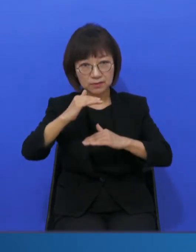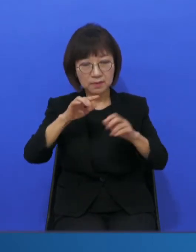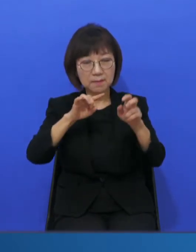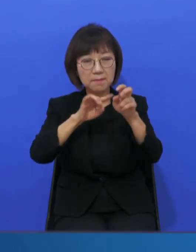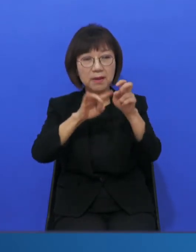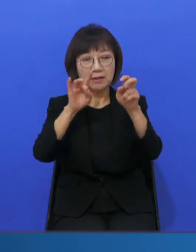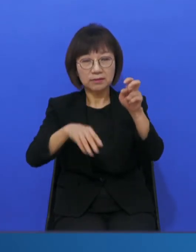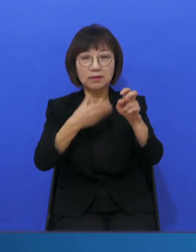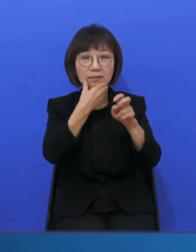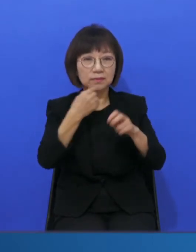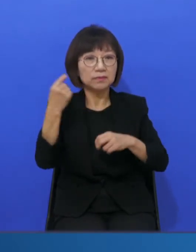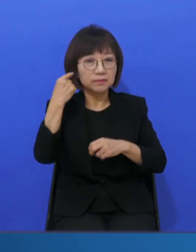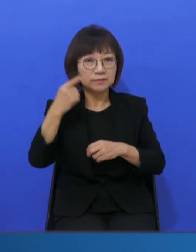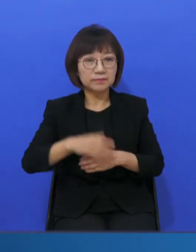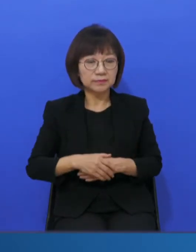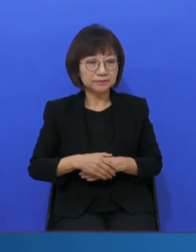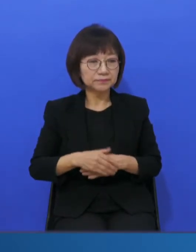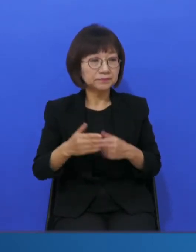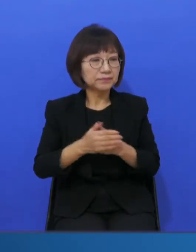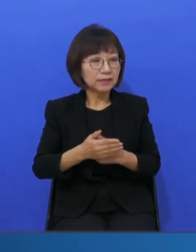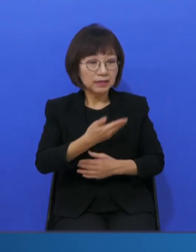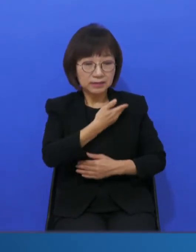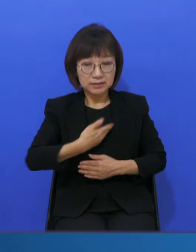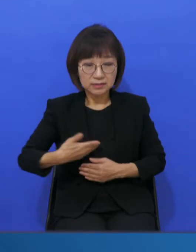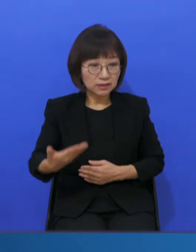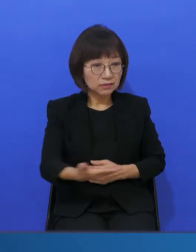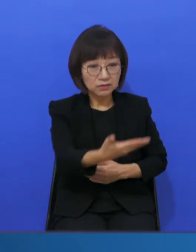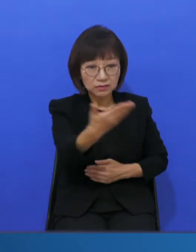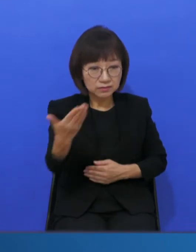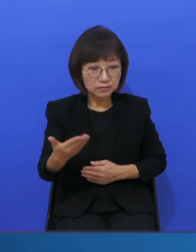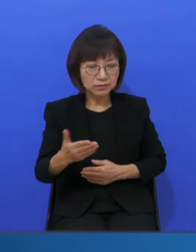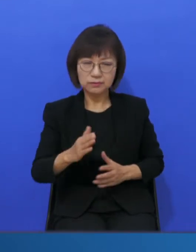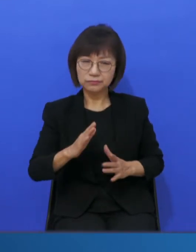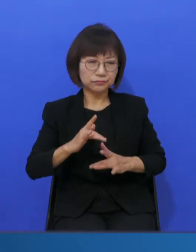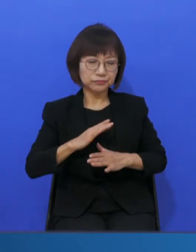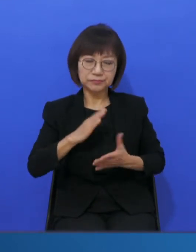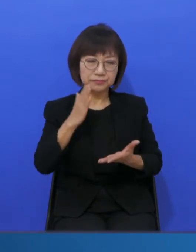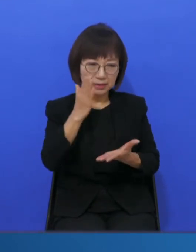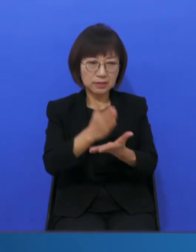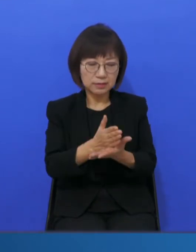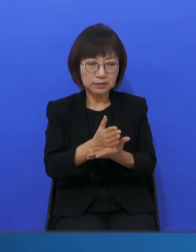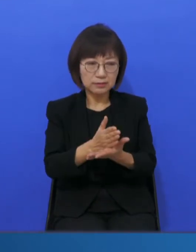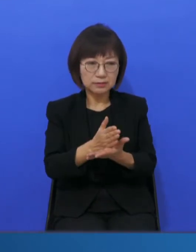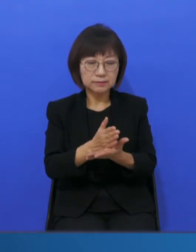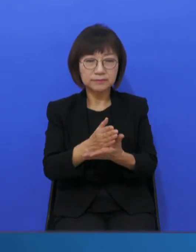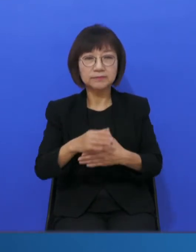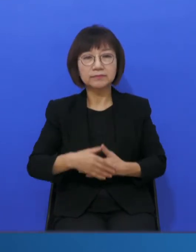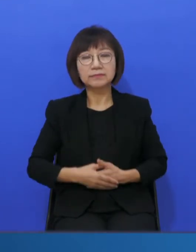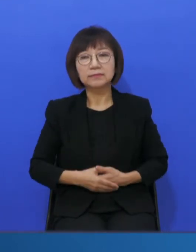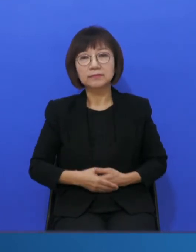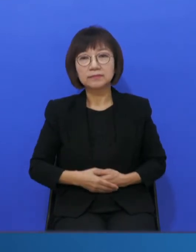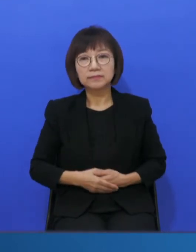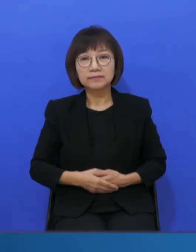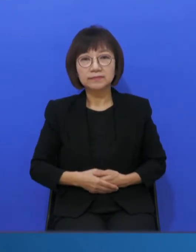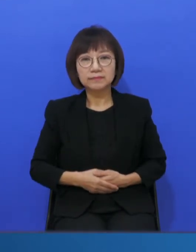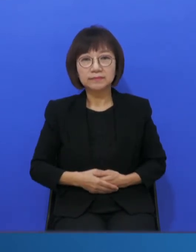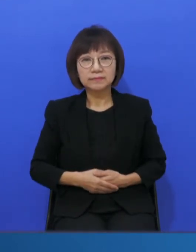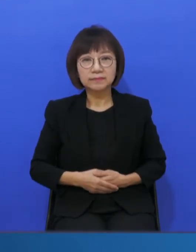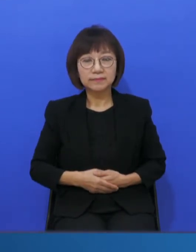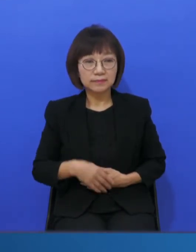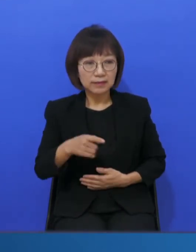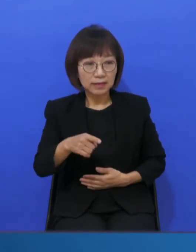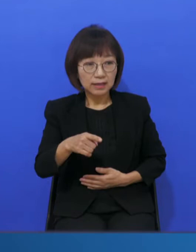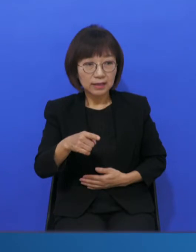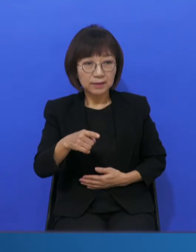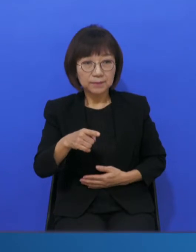Pharisees. 그래서 제자들에게 삼가하고 두려워하지 말라. And so take heed of this. And he told the disciples, do not be afraid. 그래서 열매를 보면 그